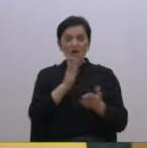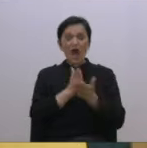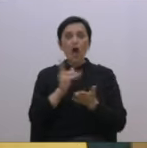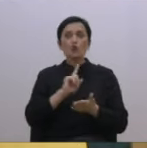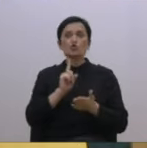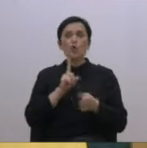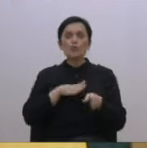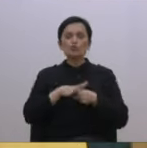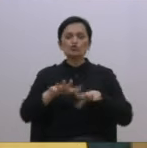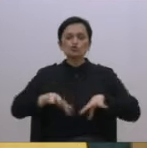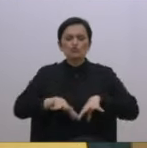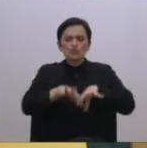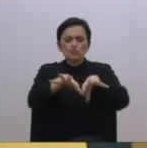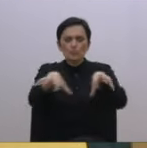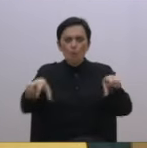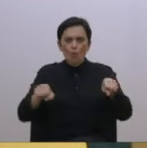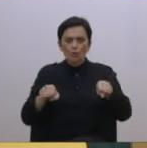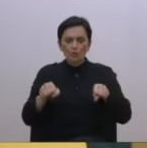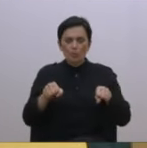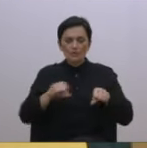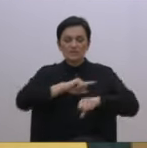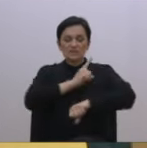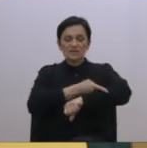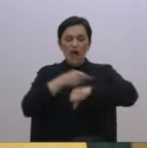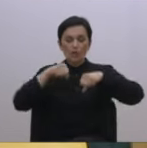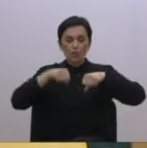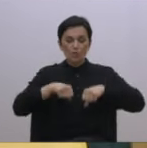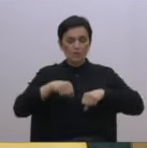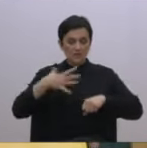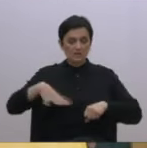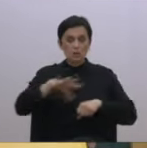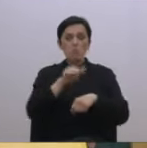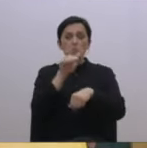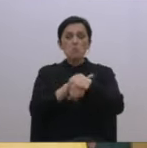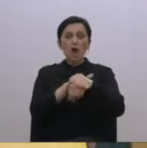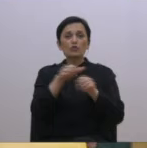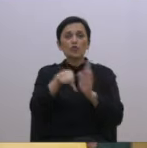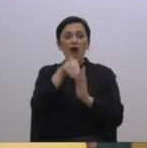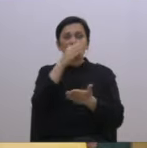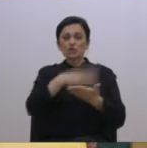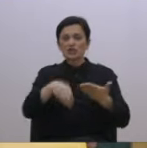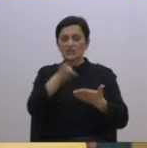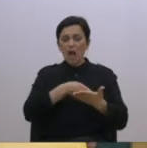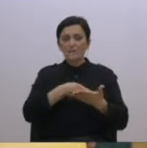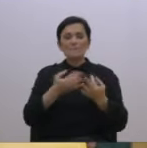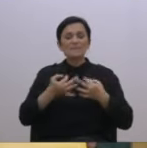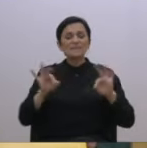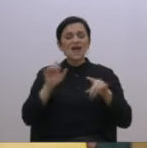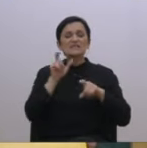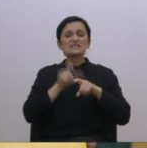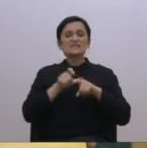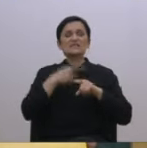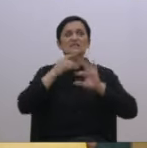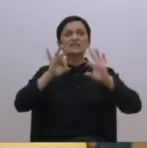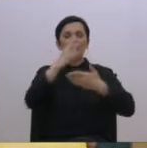რომ სრული მონოპოლიზაცია მოახდინონ ძალაუფლების საქართველოში, რომ ფაქტობრივად არჩევნები გააუქმონ, თავისუფალი სიტყვა